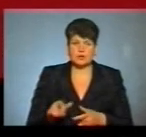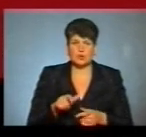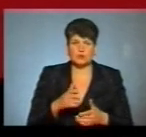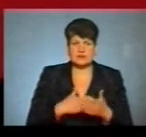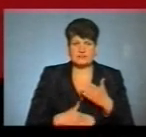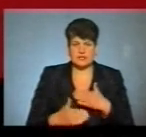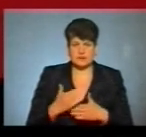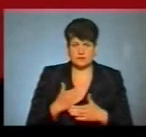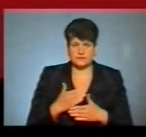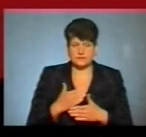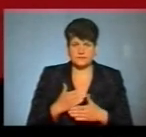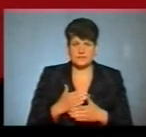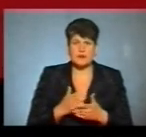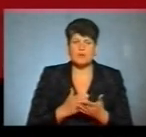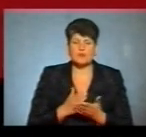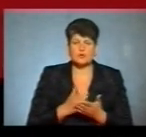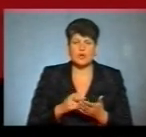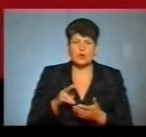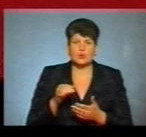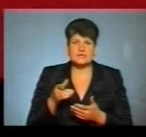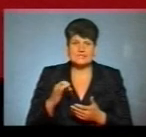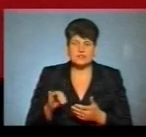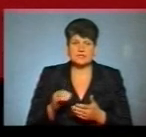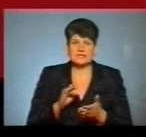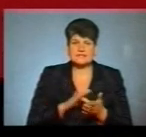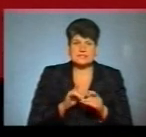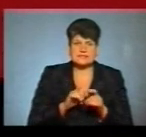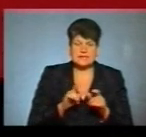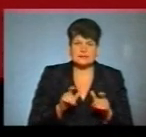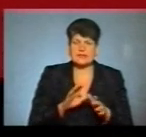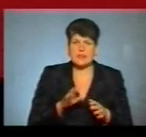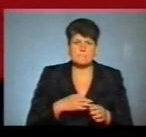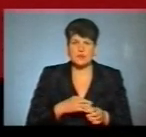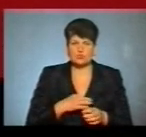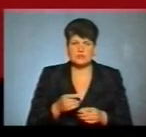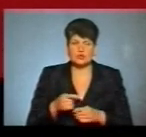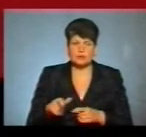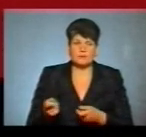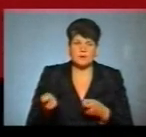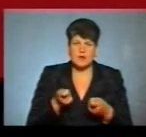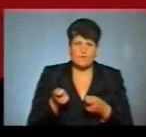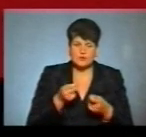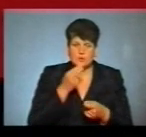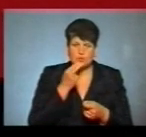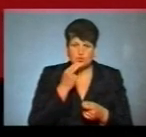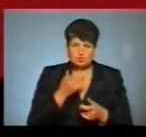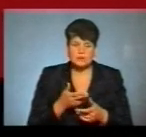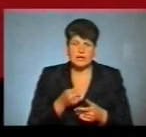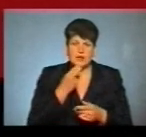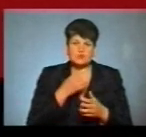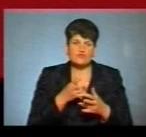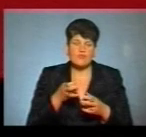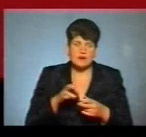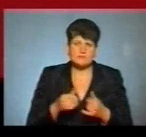люди з інвалідністю. Кінопласт, логістичний центр, якби небайдужі тернополяни звозять продукти харчування. Це